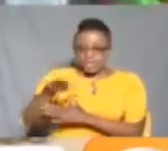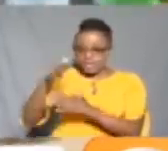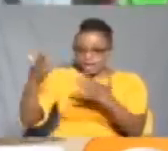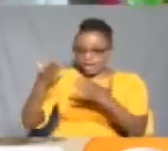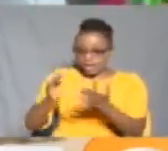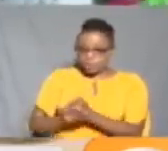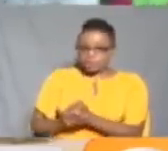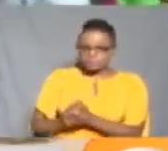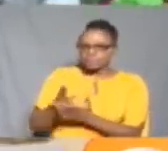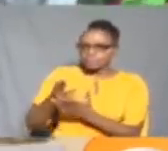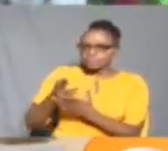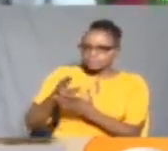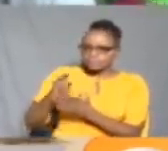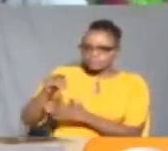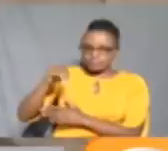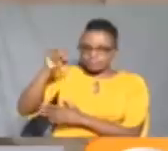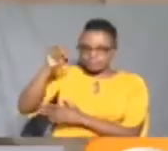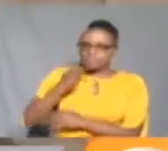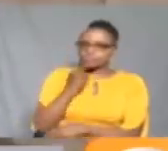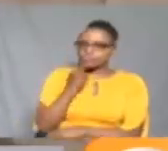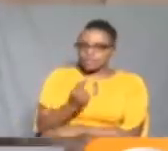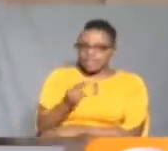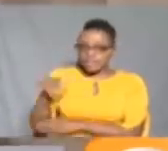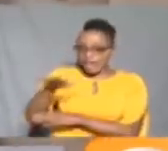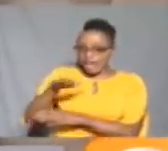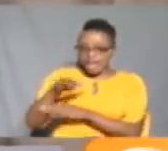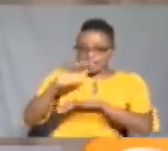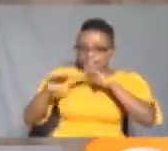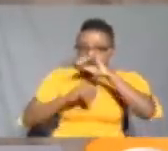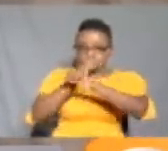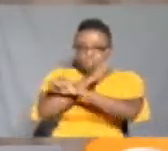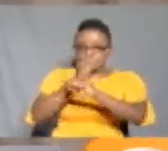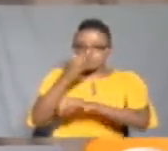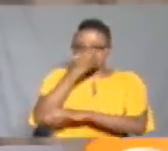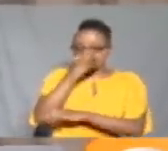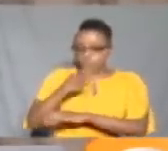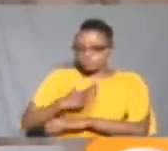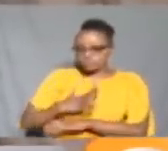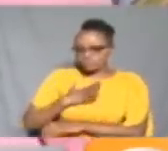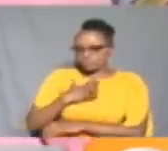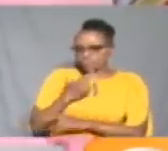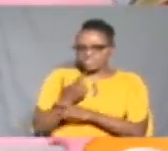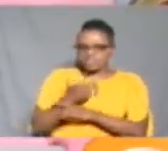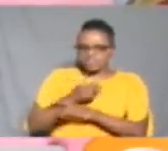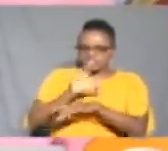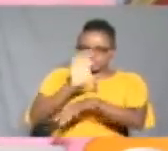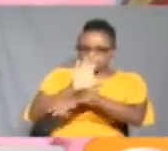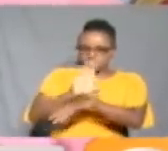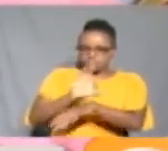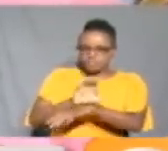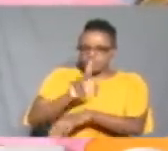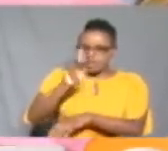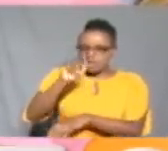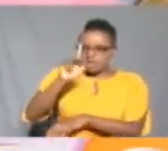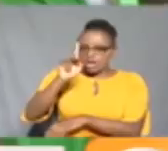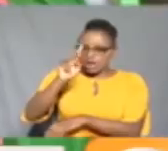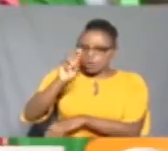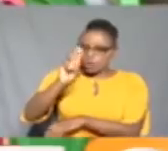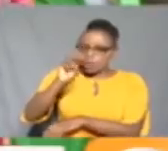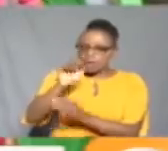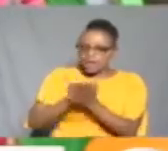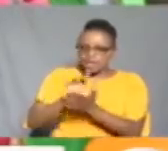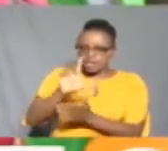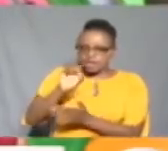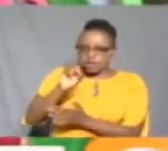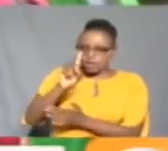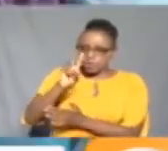la kaskazini mwa nchi kaunti ya Turkana, naibu Rais William Ruto alihudhuria ibada katika makanisa ya Kakuma na Lodwa,